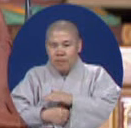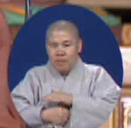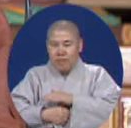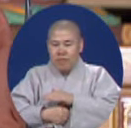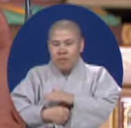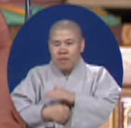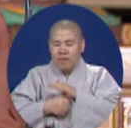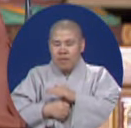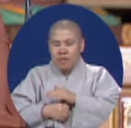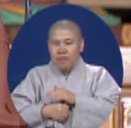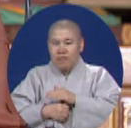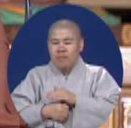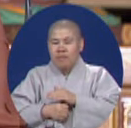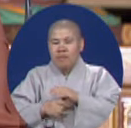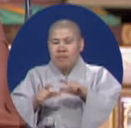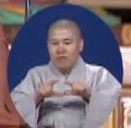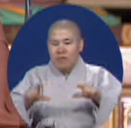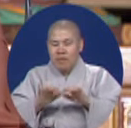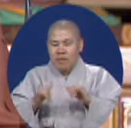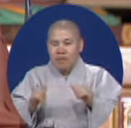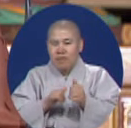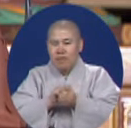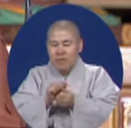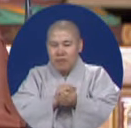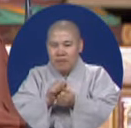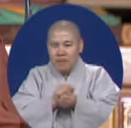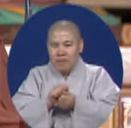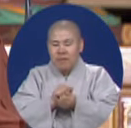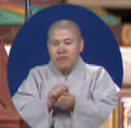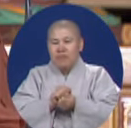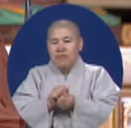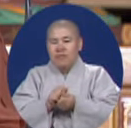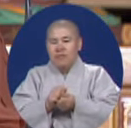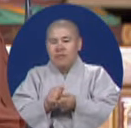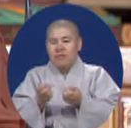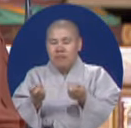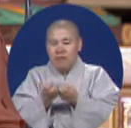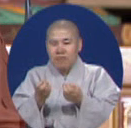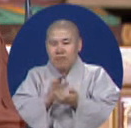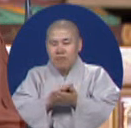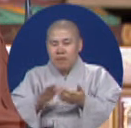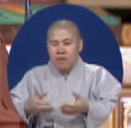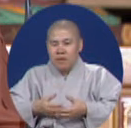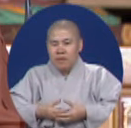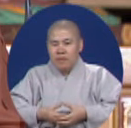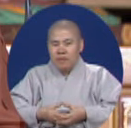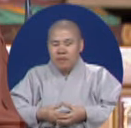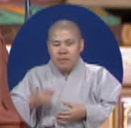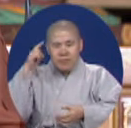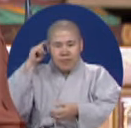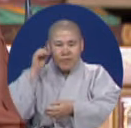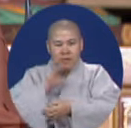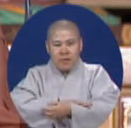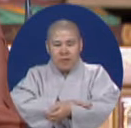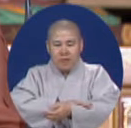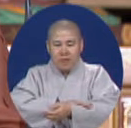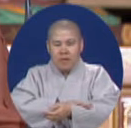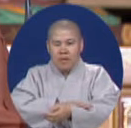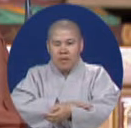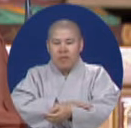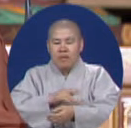세속법으로 닦는 거예요. 이게요. 세간법이라고 그래요. 그리고 선정, 지혜,